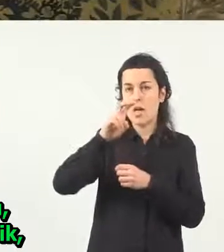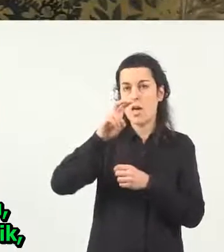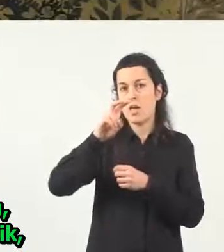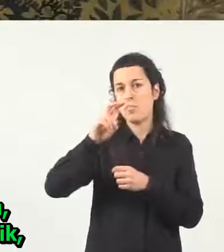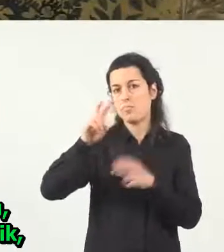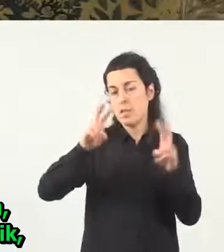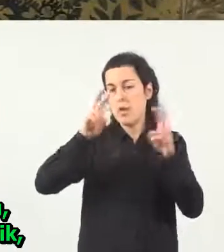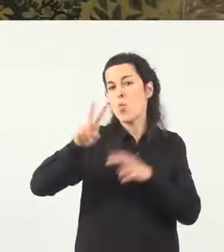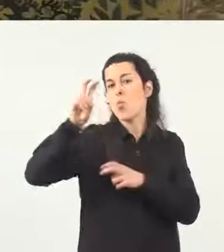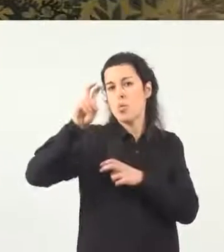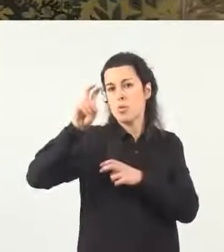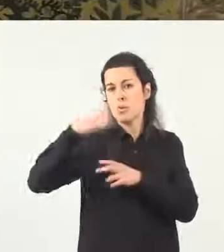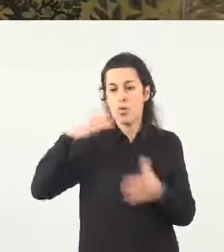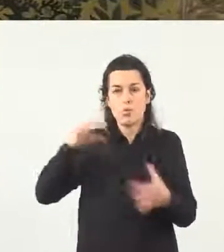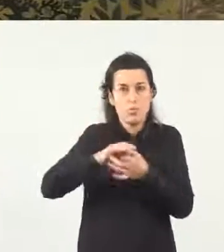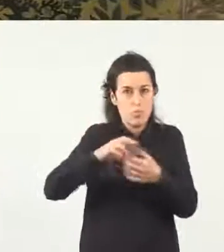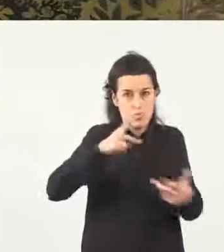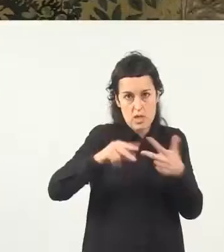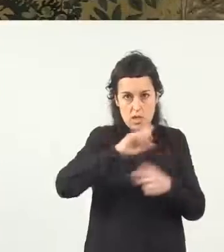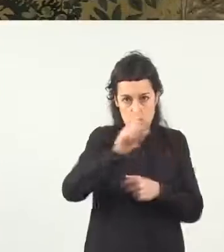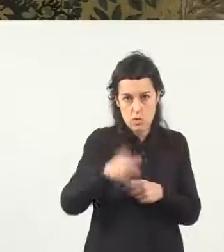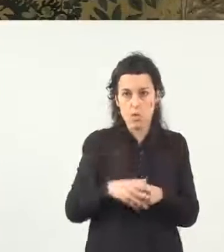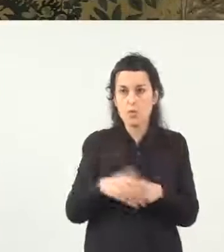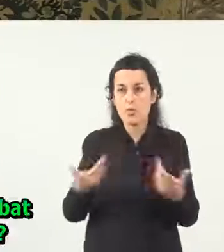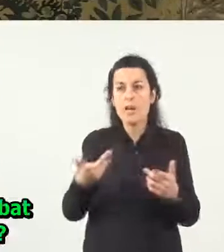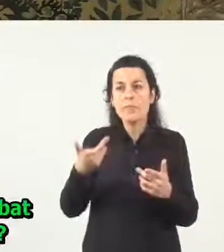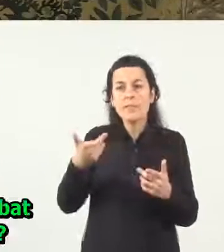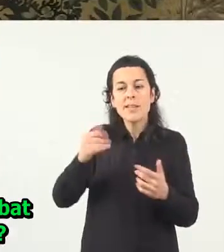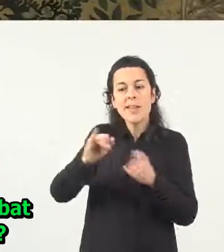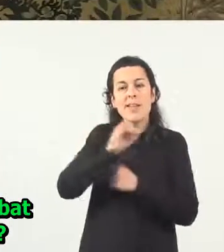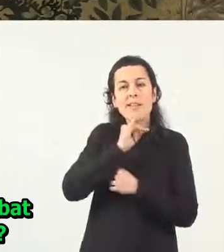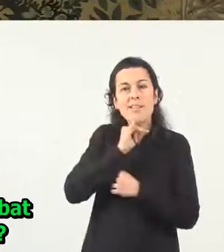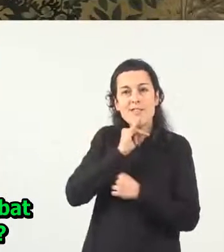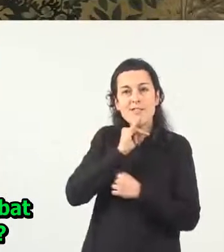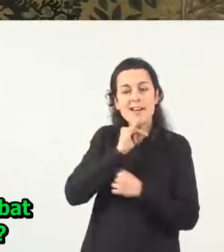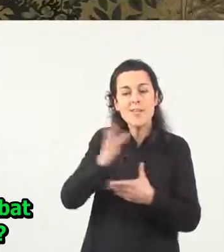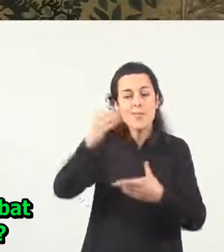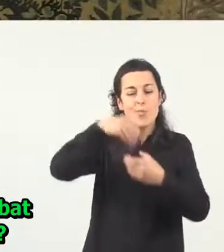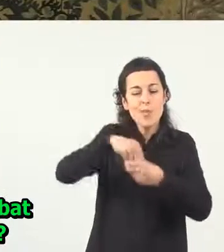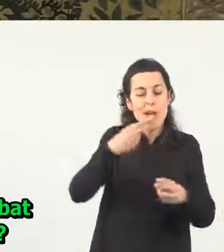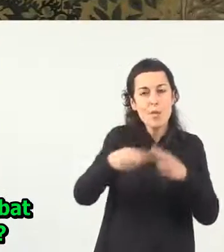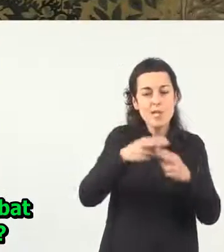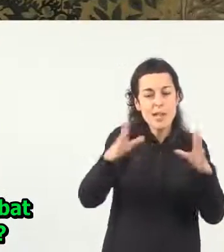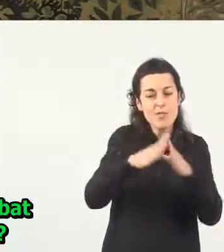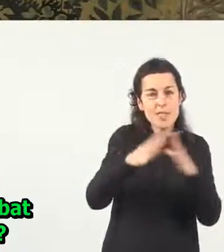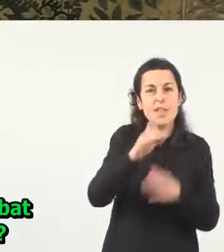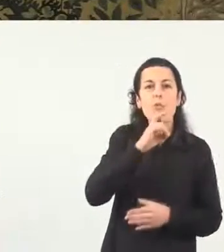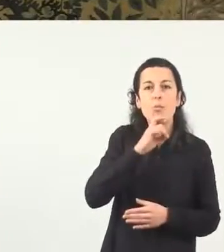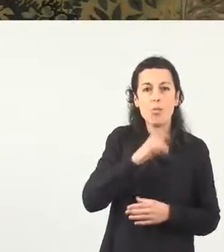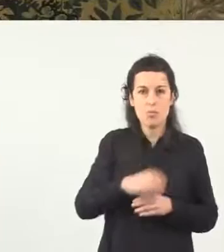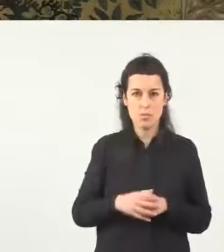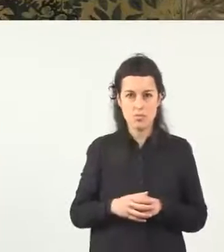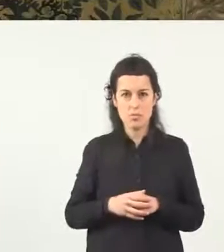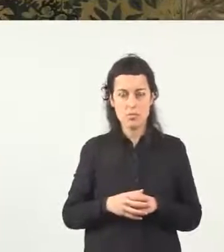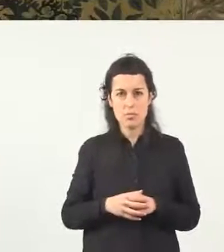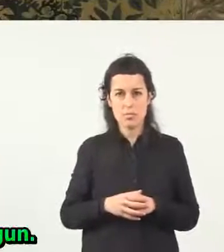euskararekin lotua, baina ez bakarrik, ba hizkuntza esaten dugunean zertaz ari gara, nola egingo du orduan politika feminista bat hizkuntza kontuan hartzen duena.